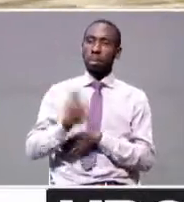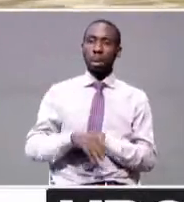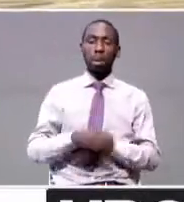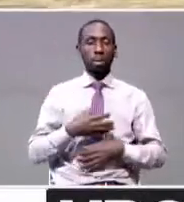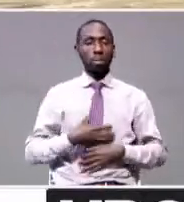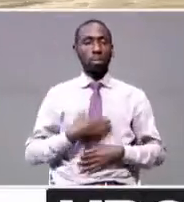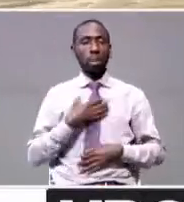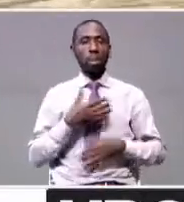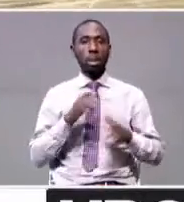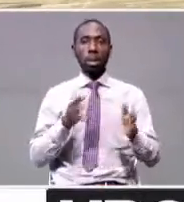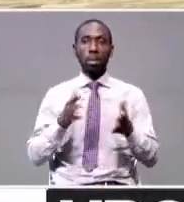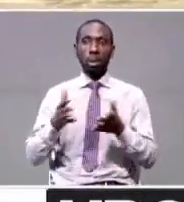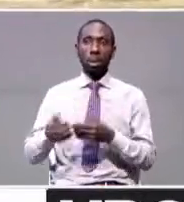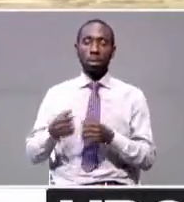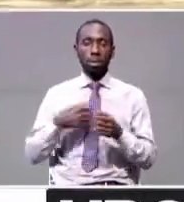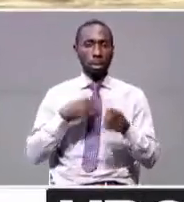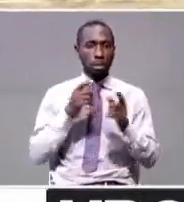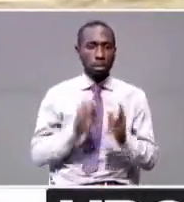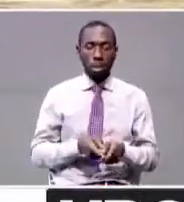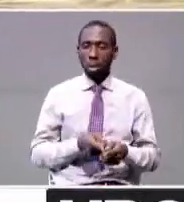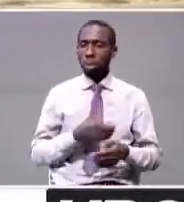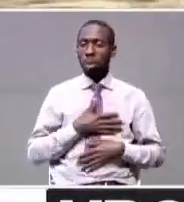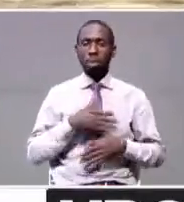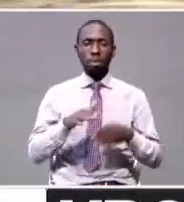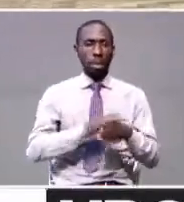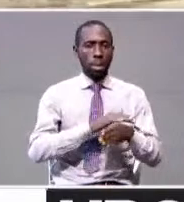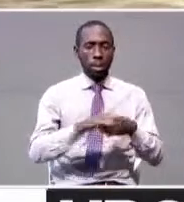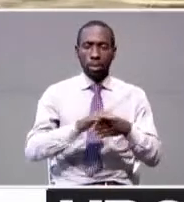era wetutuukiddeyo nga buli omu ali mu kwekeja.